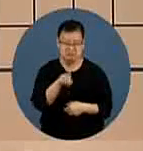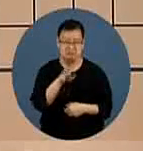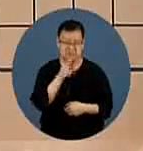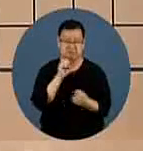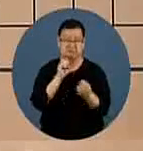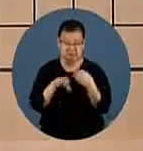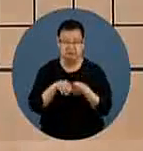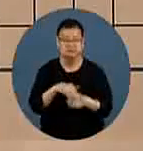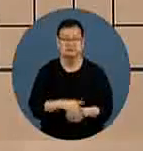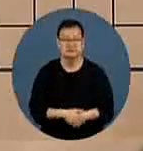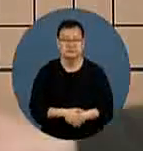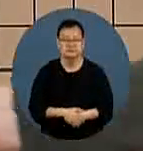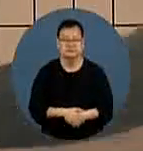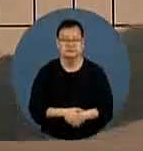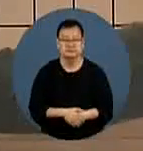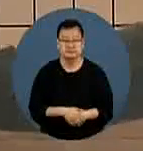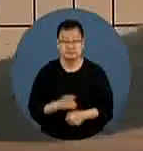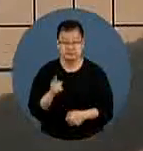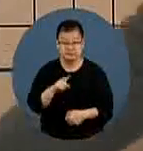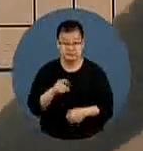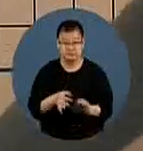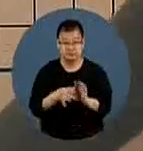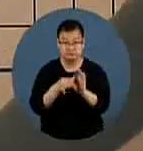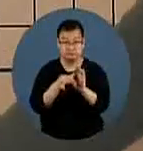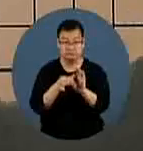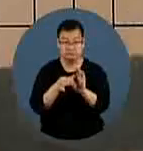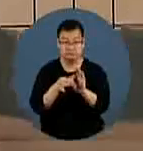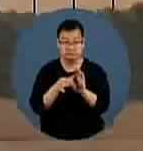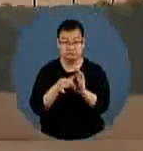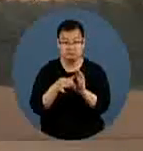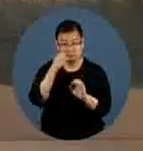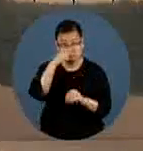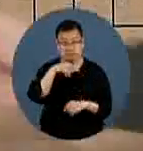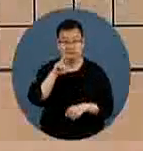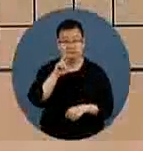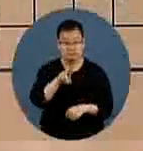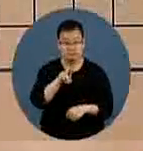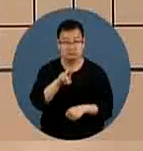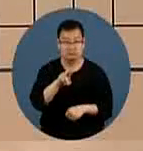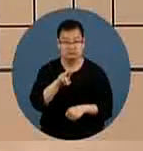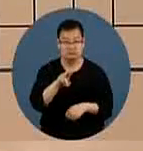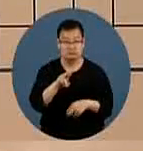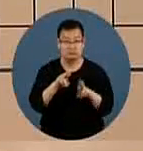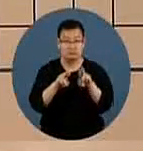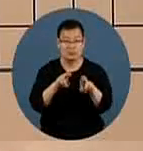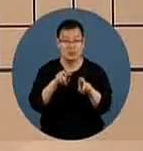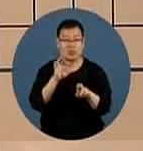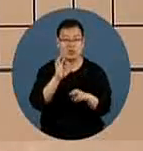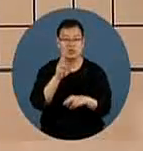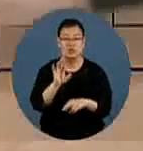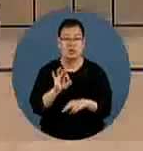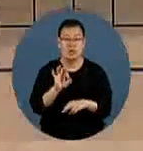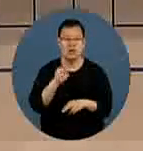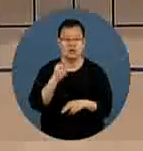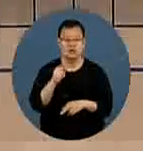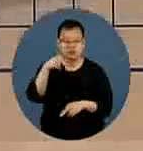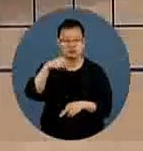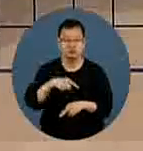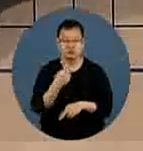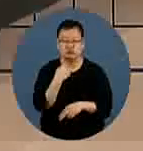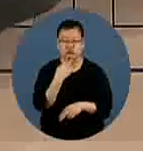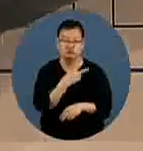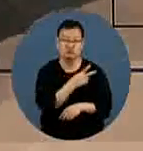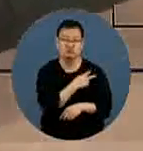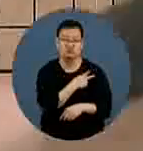되겠습니다. 이렇게 잇게 되면 그냥 찔러서 양단수로 잡히게 되겠죠. 자,